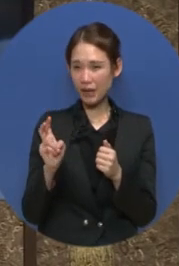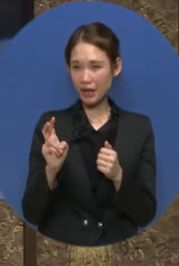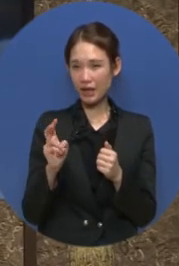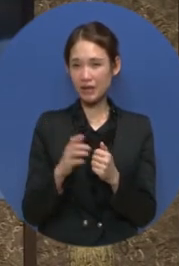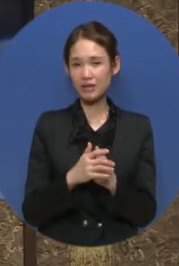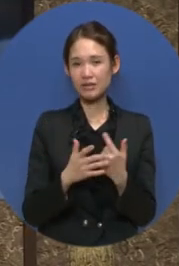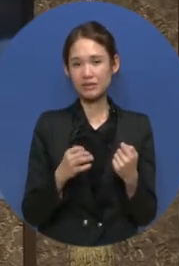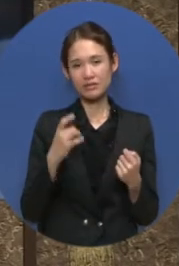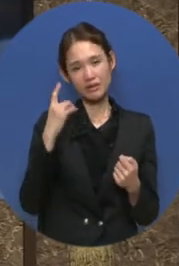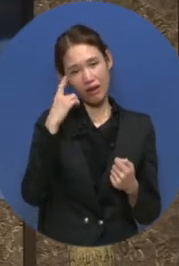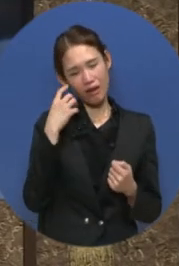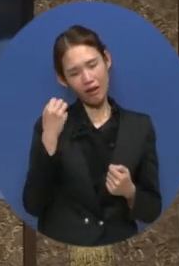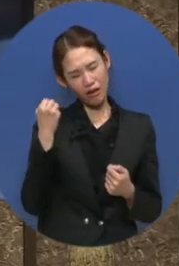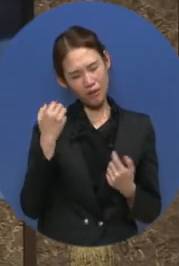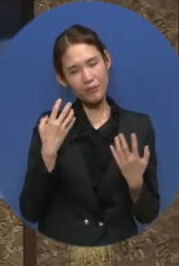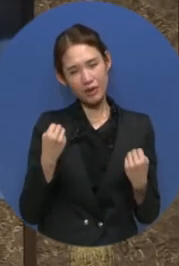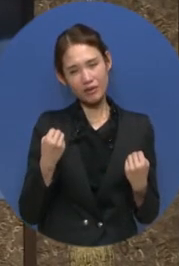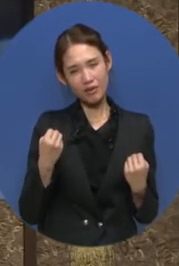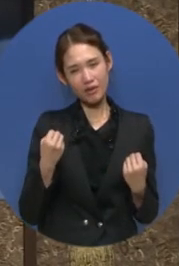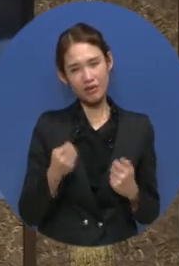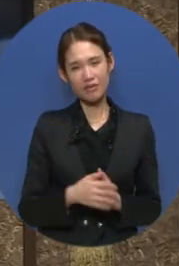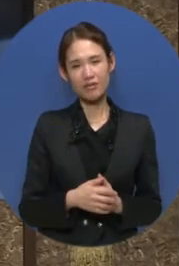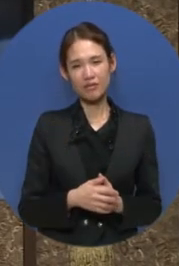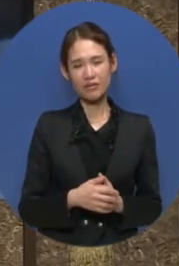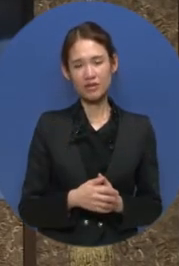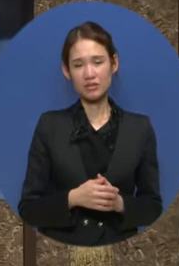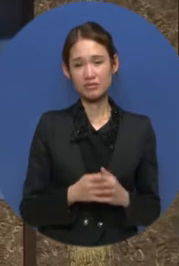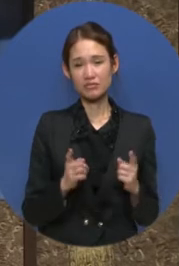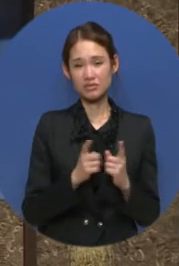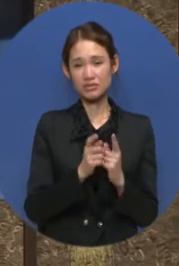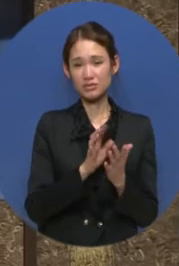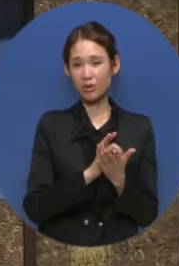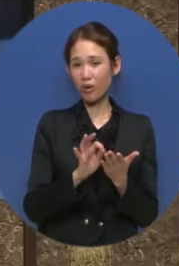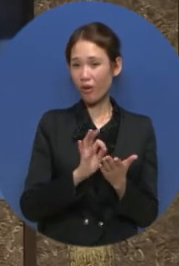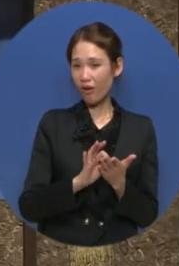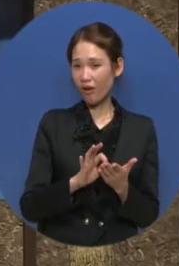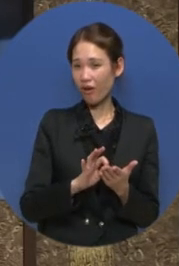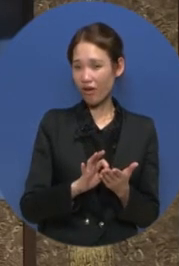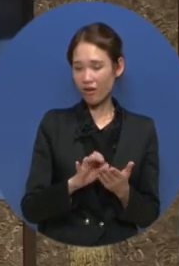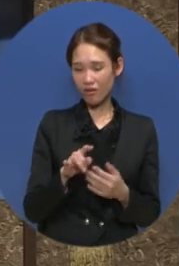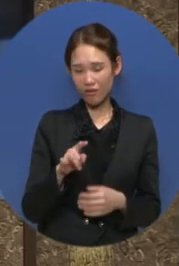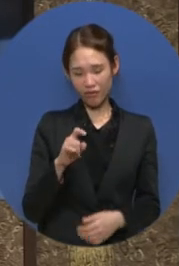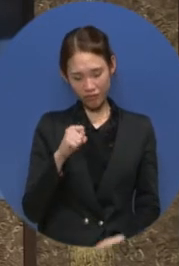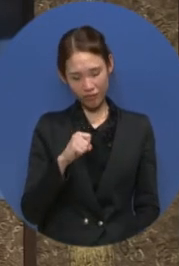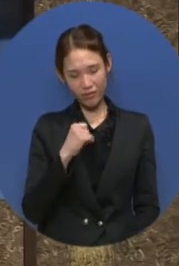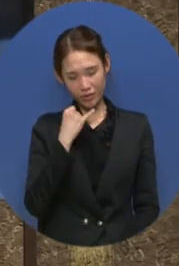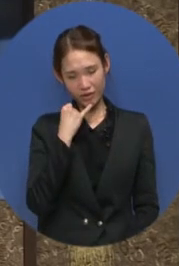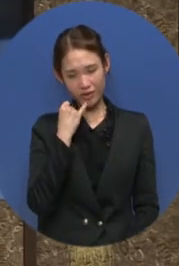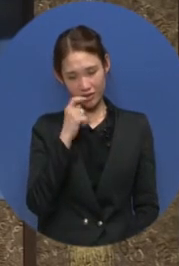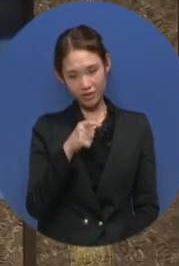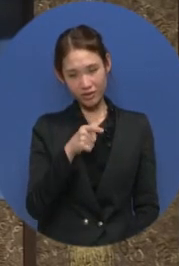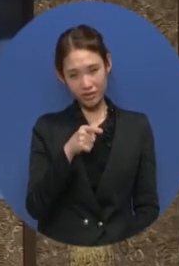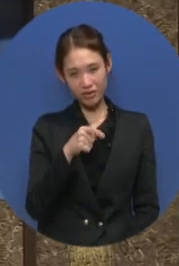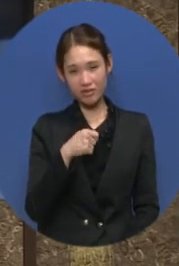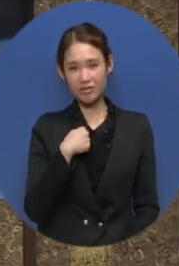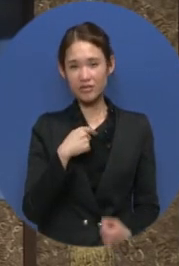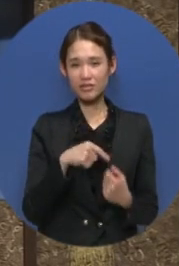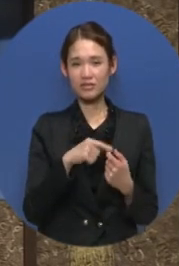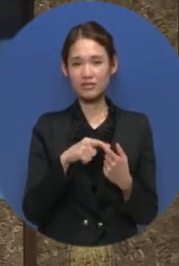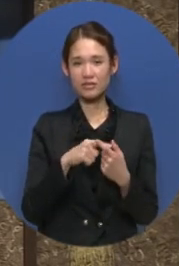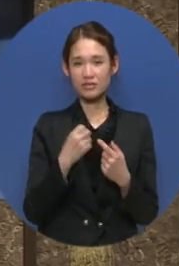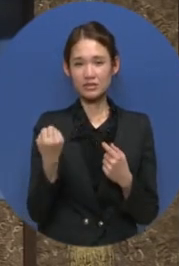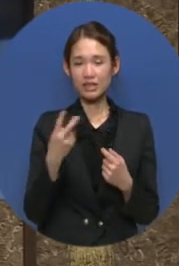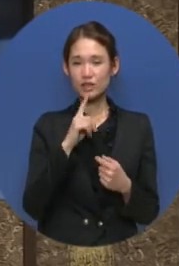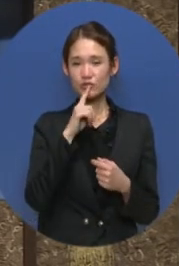생각을 가지시는 분이 사실 많이 있더라고요. 근데 막상 써보다 보니까 괜찮네. 그래서 이제